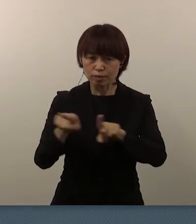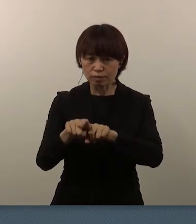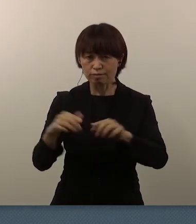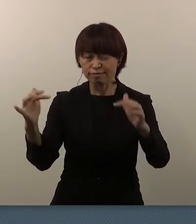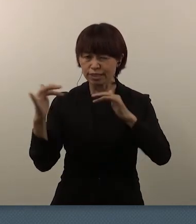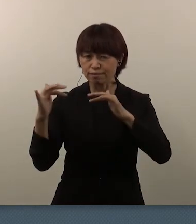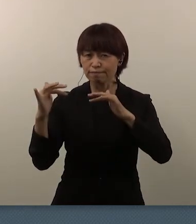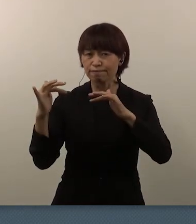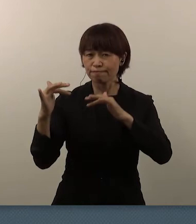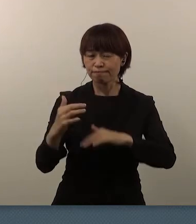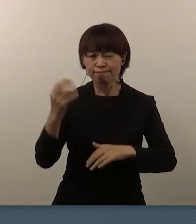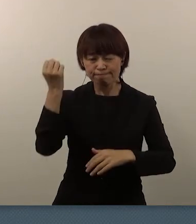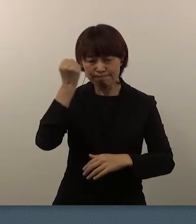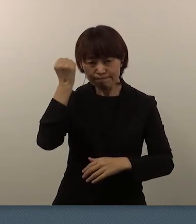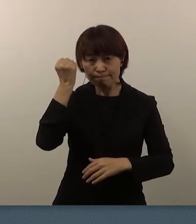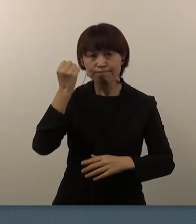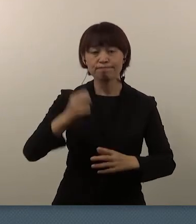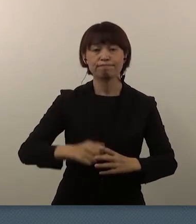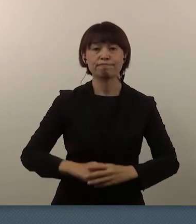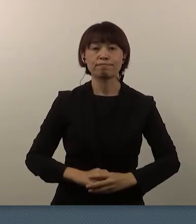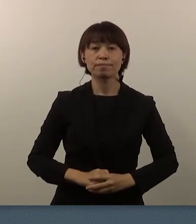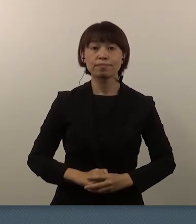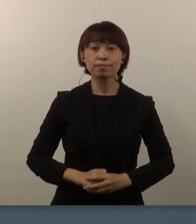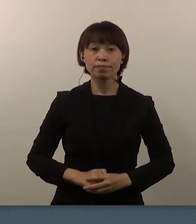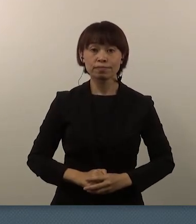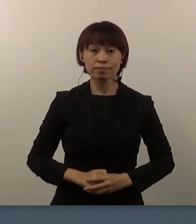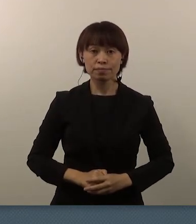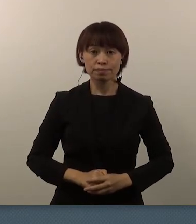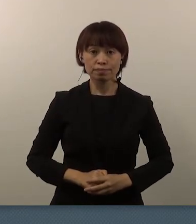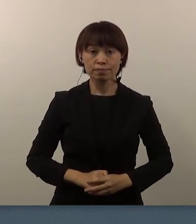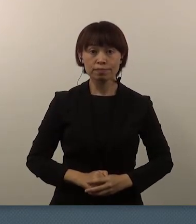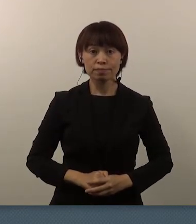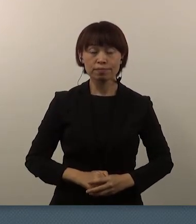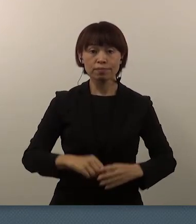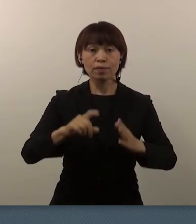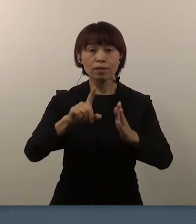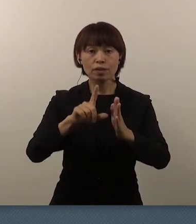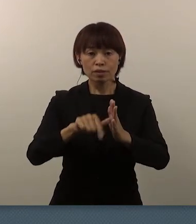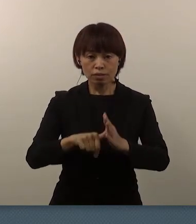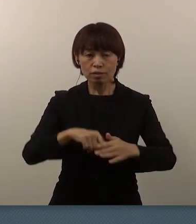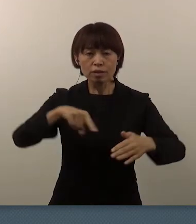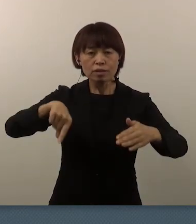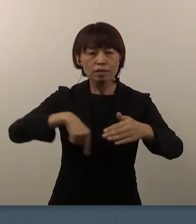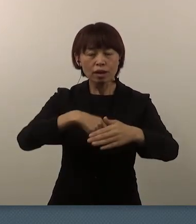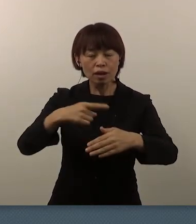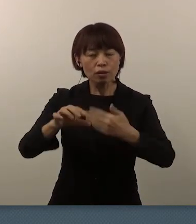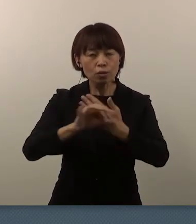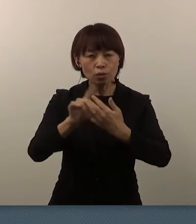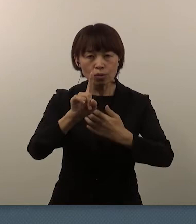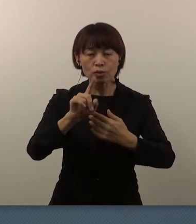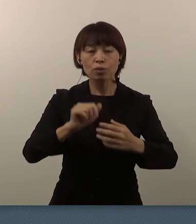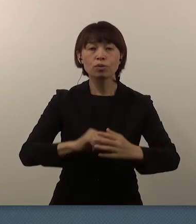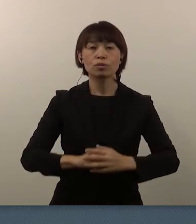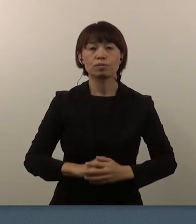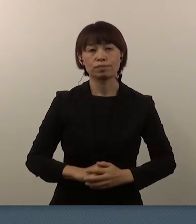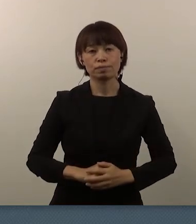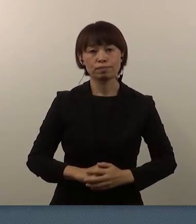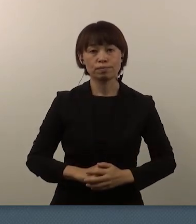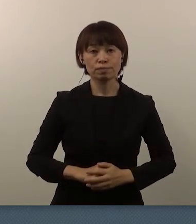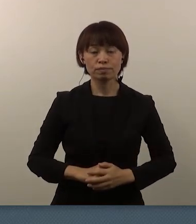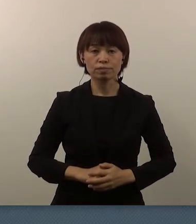ね。その時に例えばその一つ議論としてあったのは、その